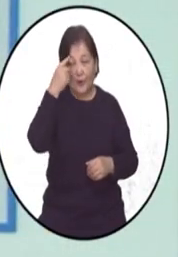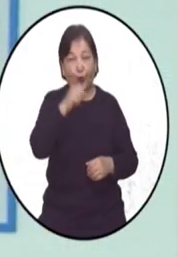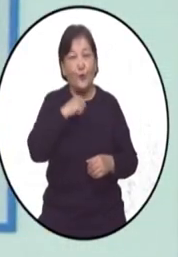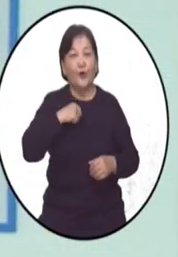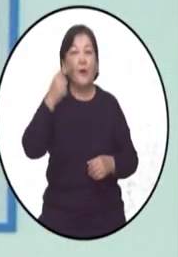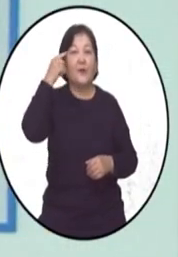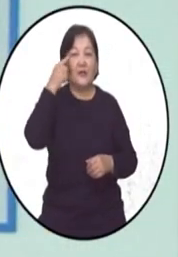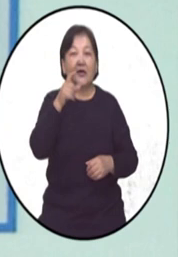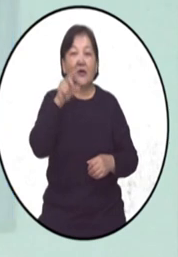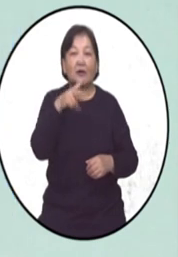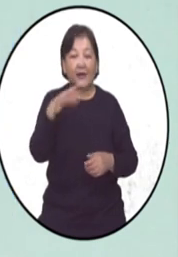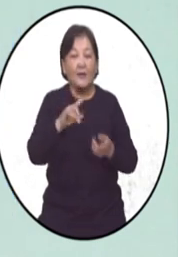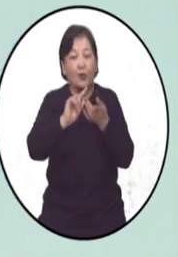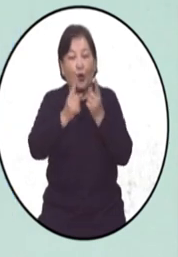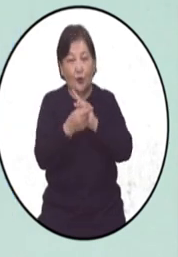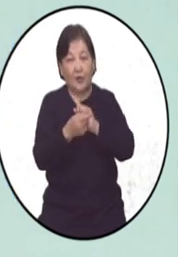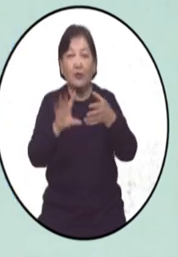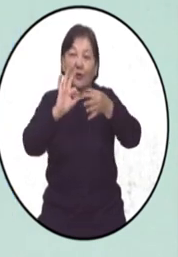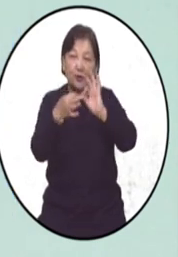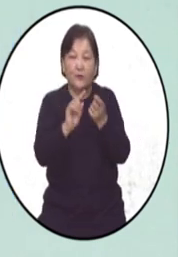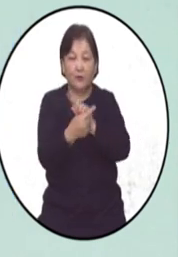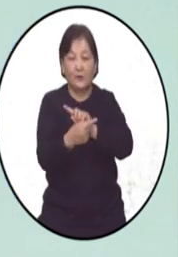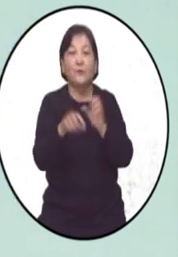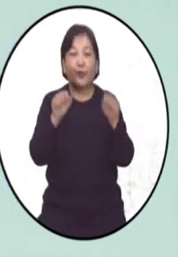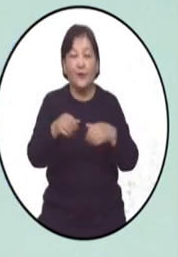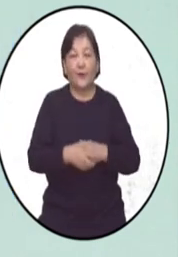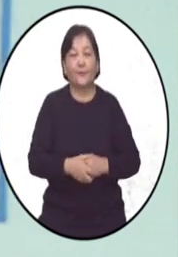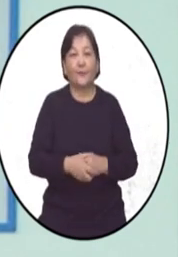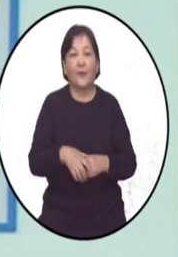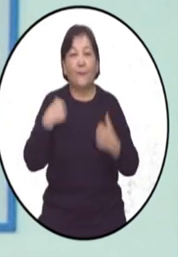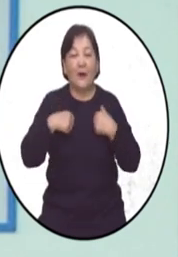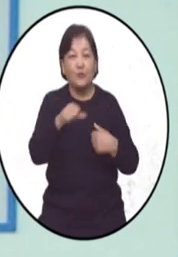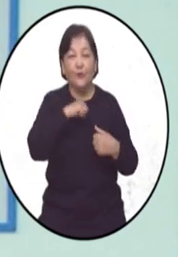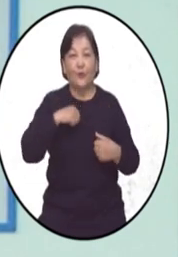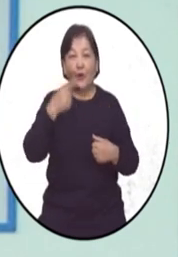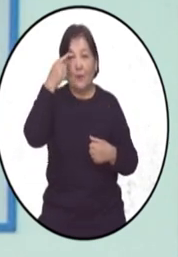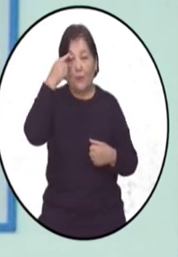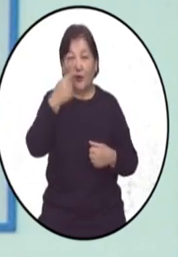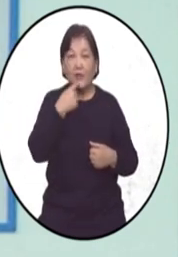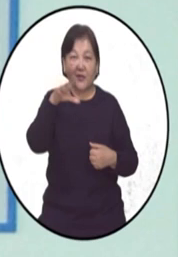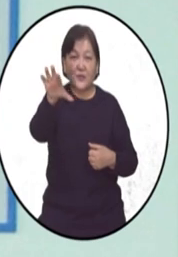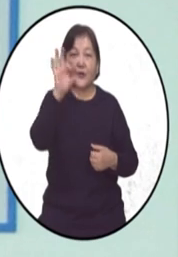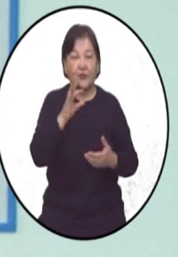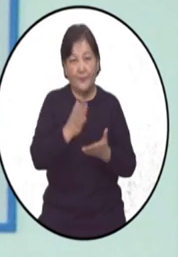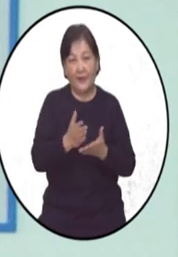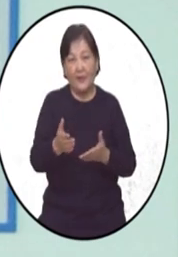мэддэг хэлээр хэлээ солиод ажиллаж болно шүү хүүхдүүдээ. За би бол монгол хэл дээр сонгосон байна.